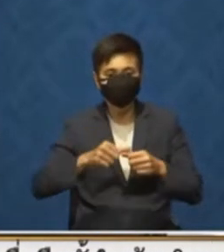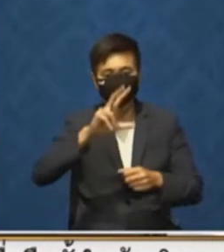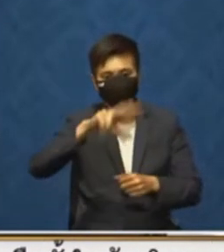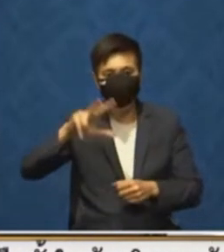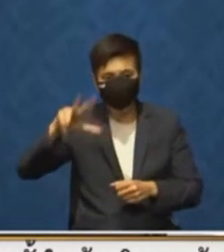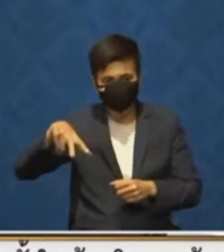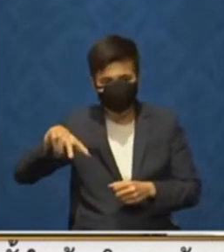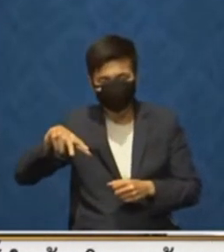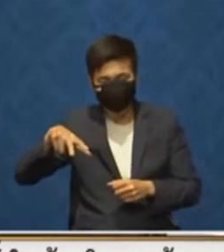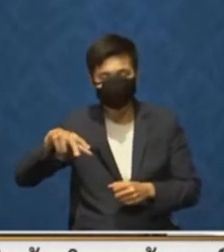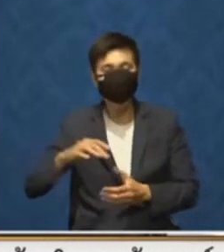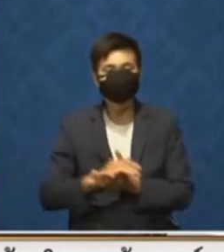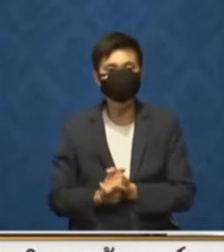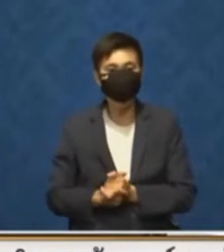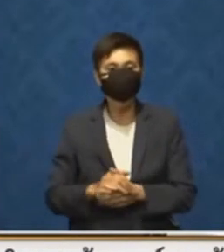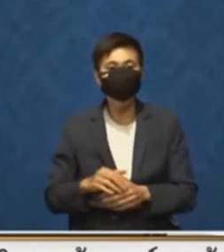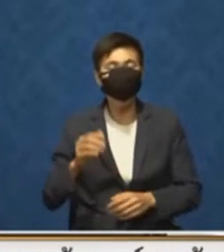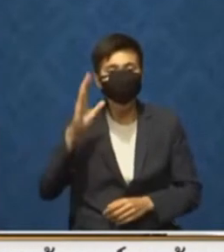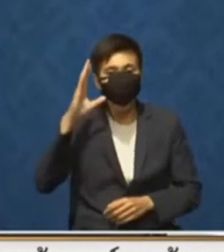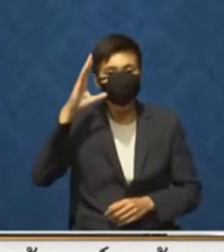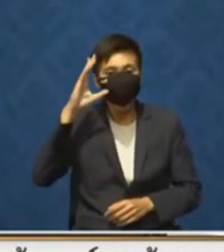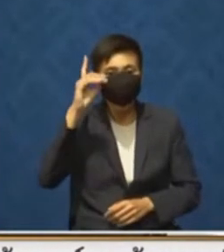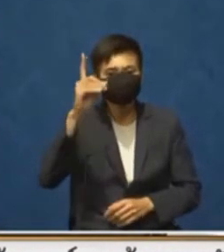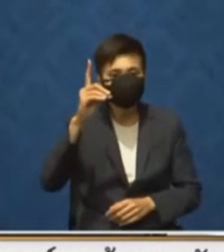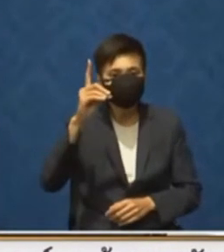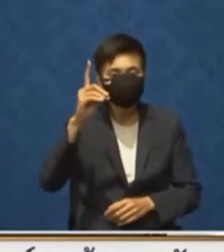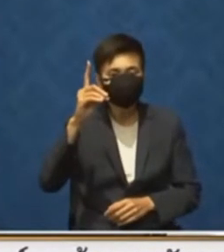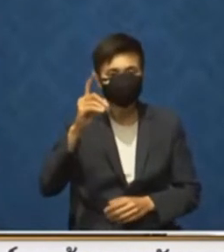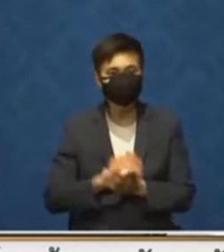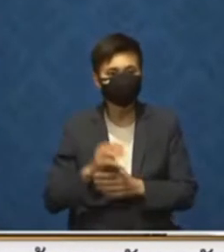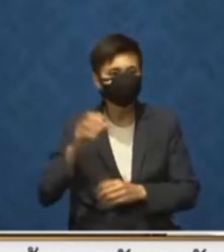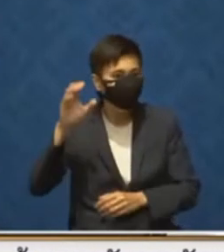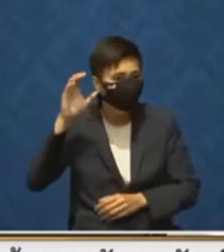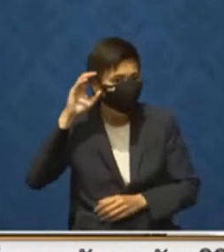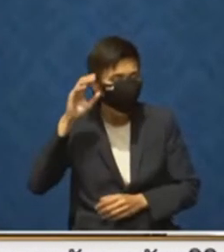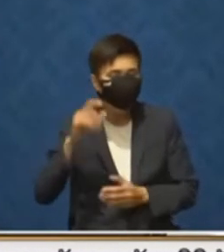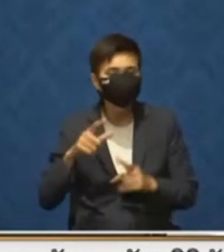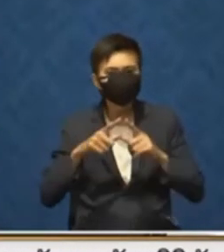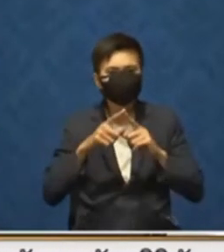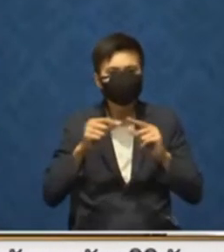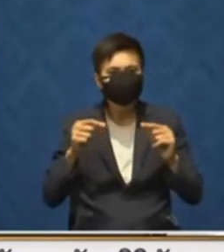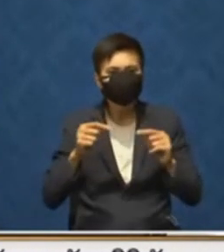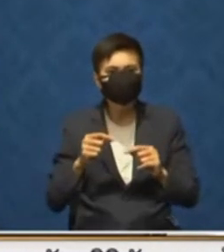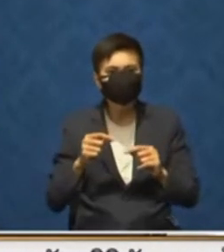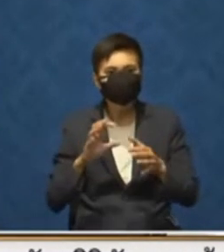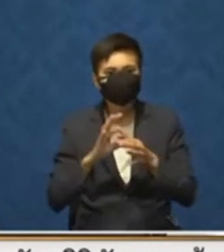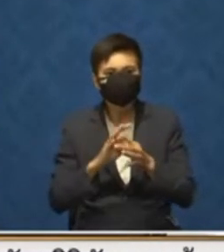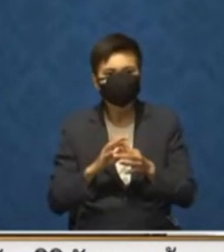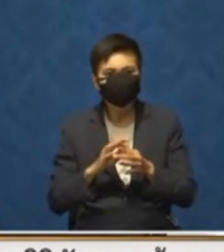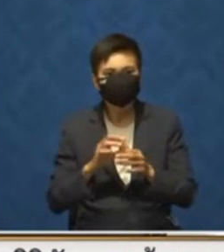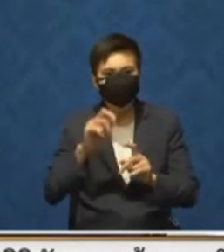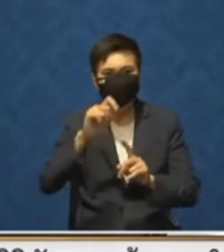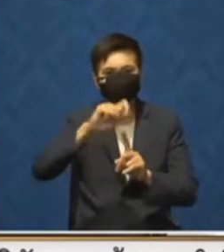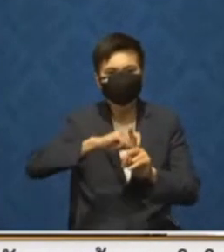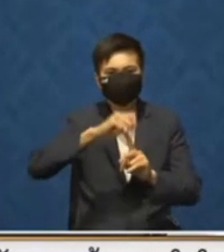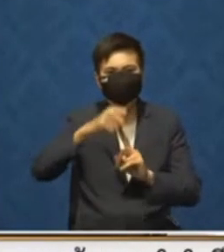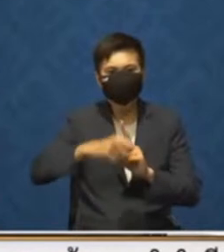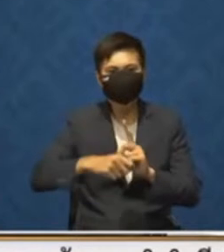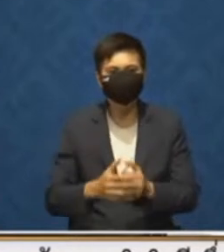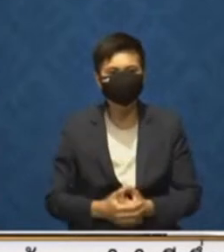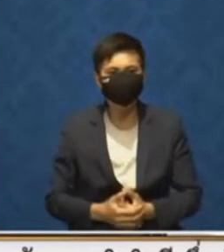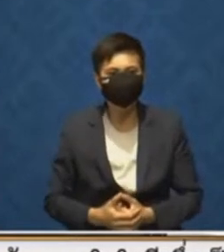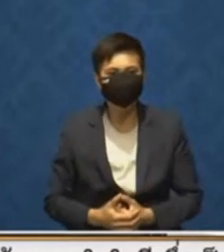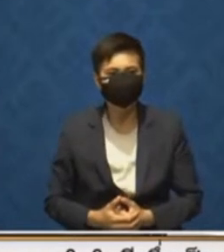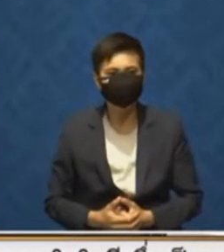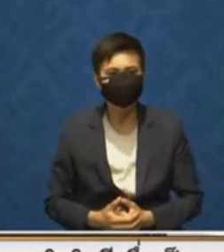ไว้วางใจพรุ่งนี้ก็เป็นเรื่องของกล้วยครับเมื่ออากาศก้าวล่วงได้แต่ผมอยากจะบอกอย่างนี้